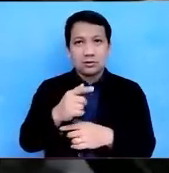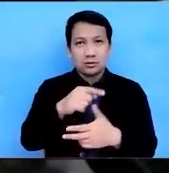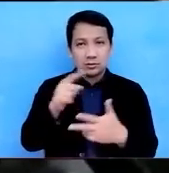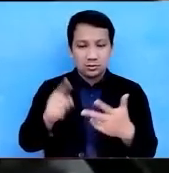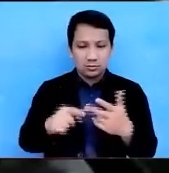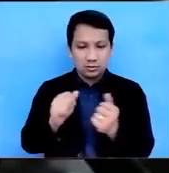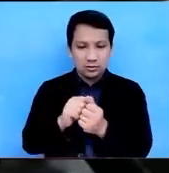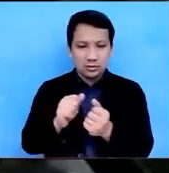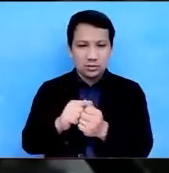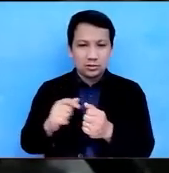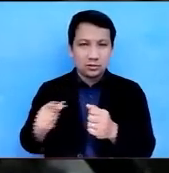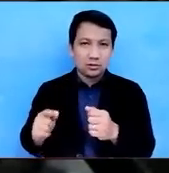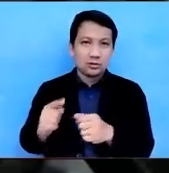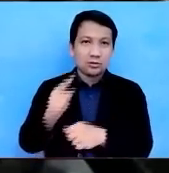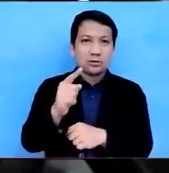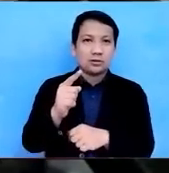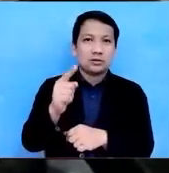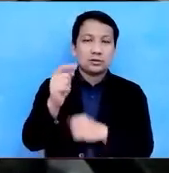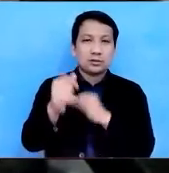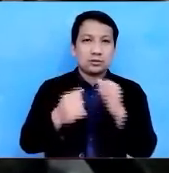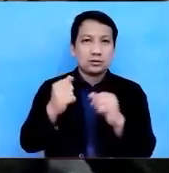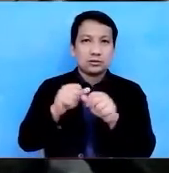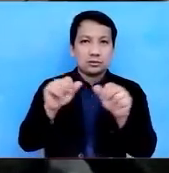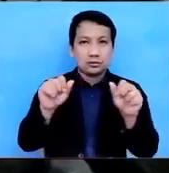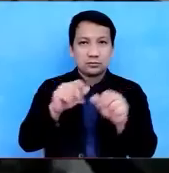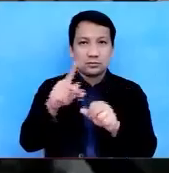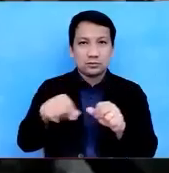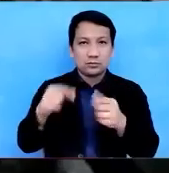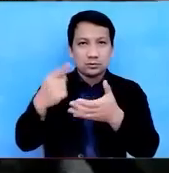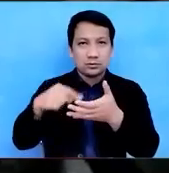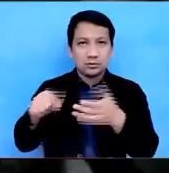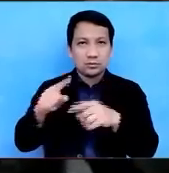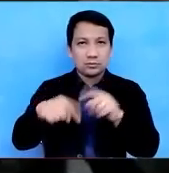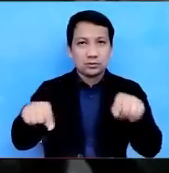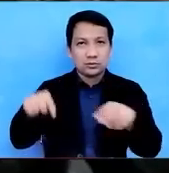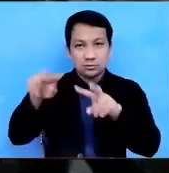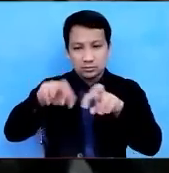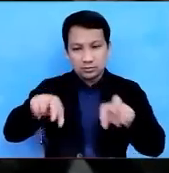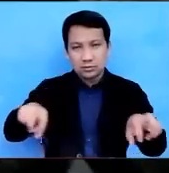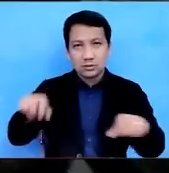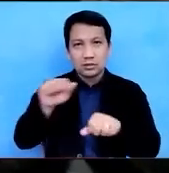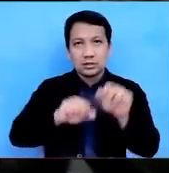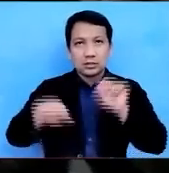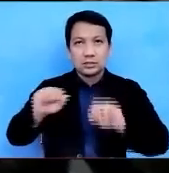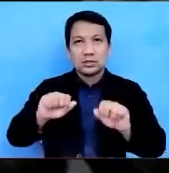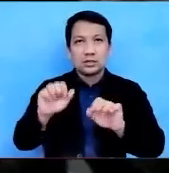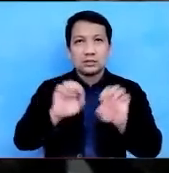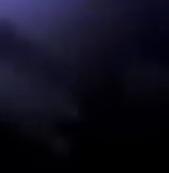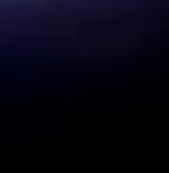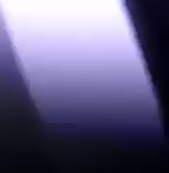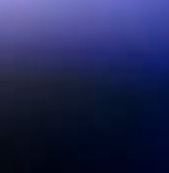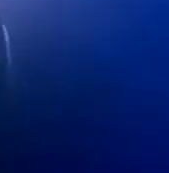sa International Space Station para magsagawa ng iba pang research at science experiment.